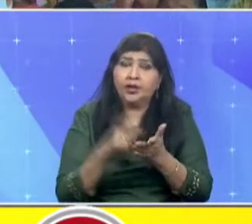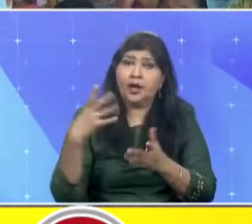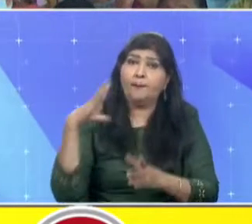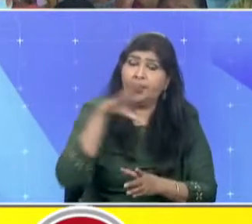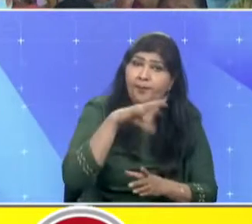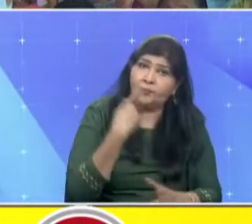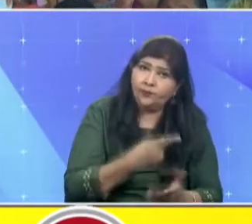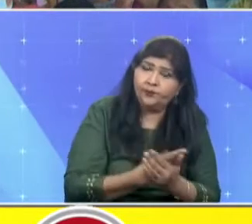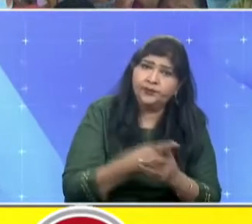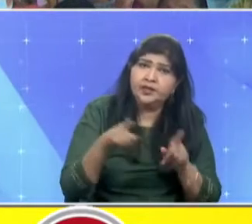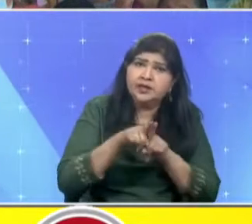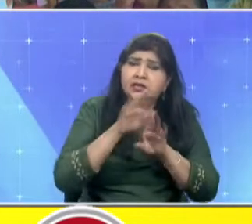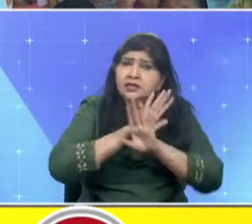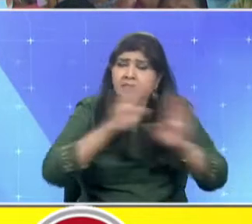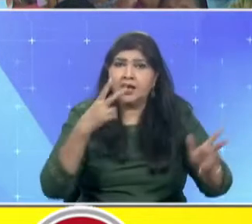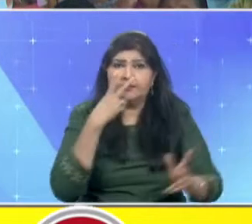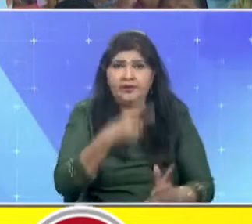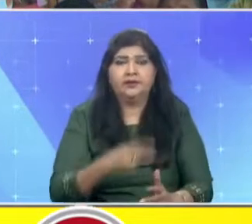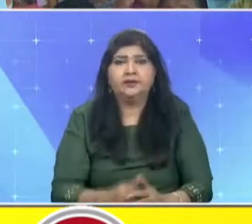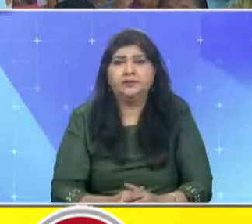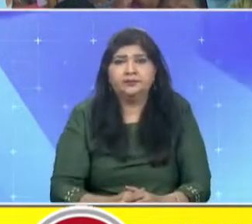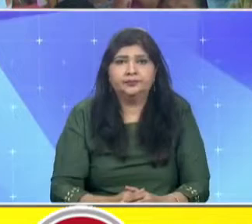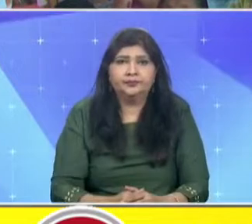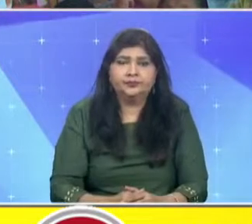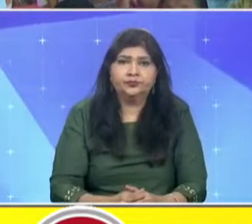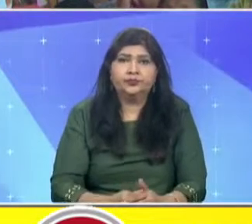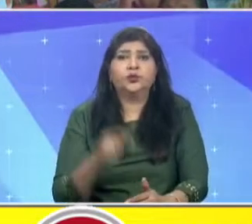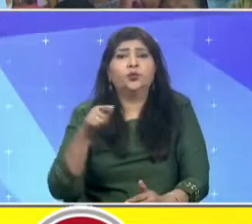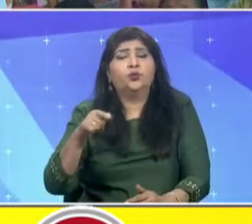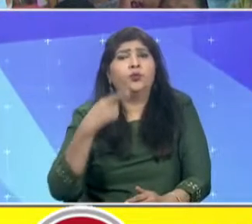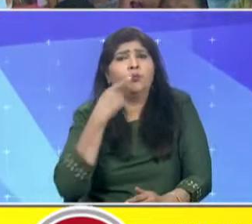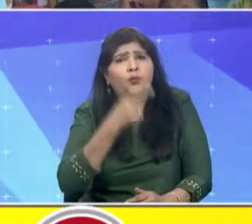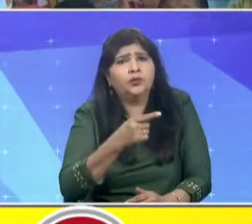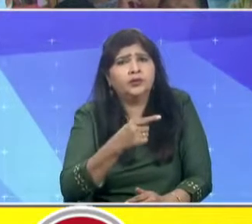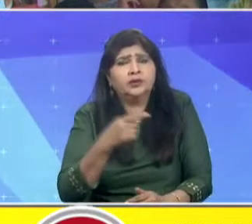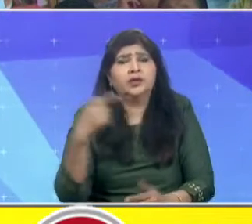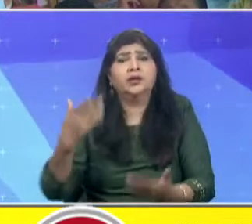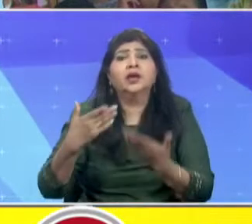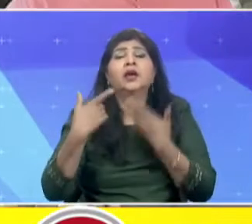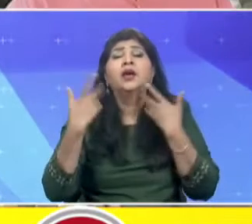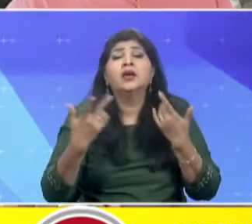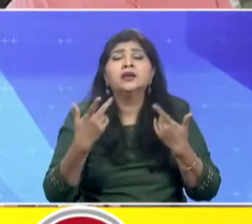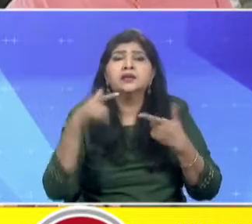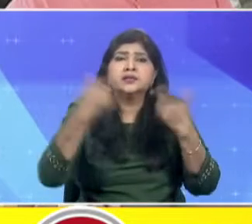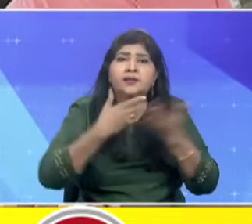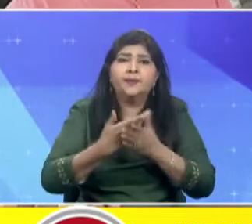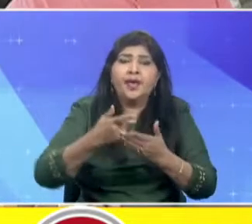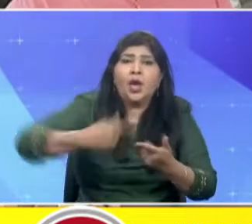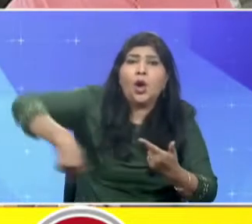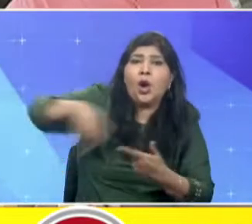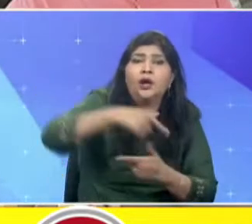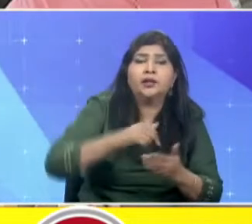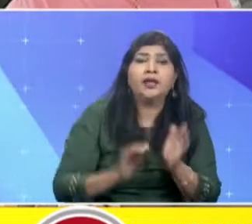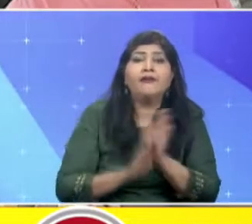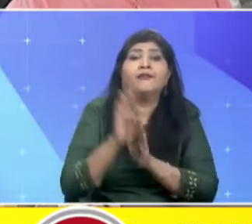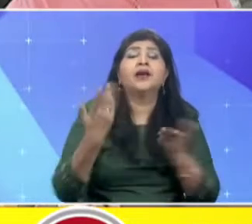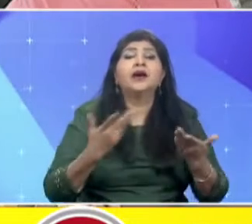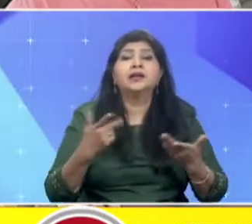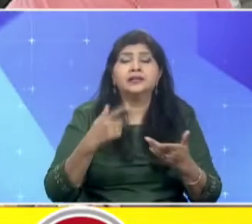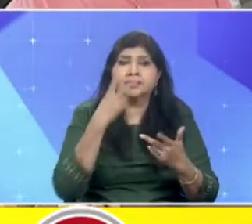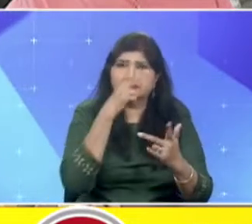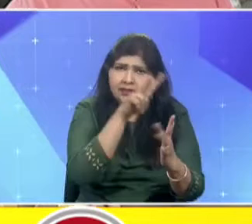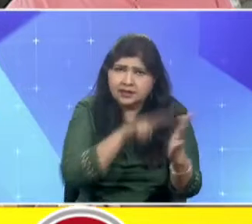प्रभाव साफ दिखाई देते हैं। वो कहते भी थे कि किसी भी समाज के विकास का